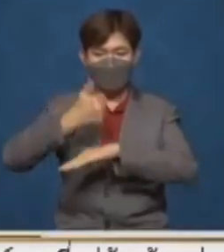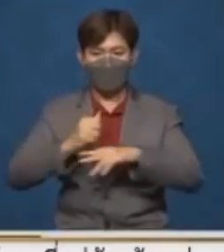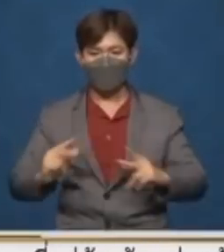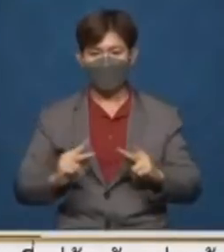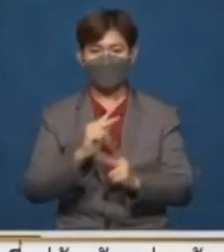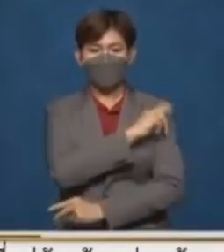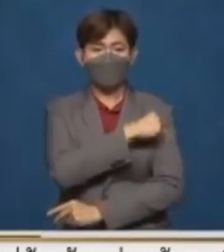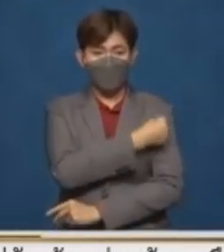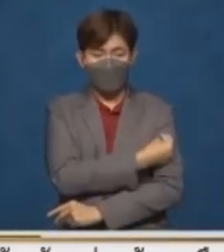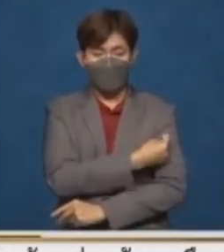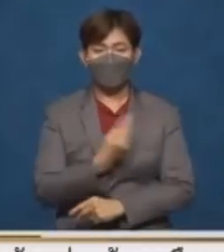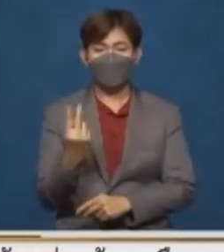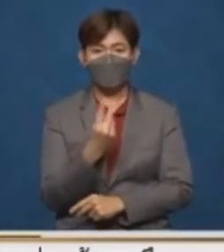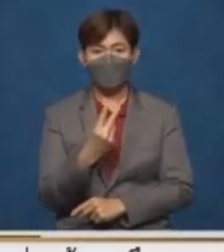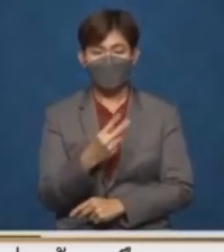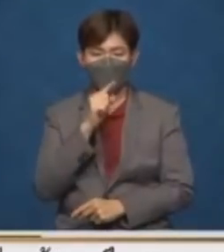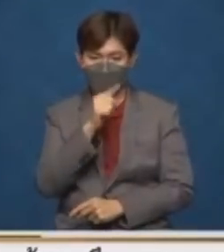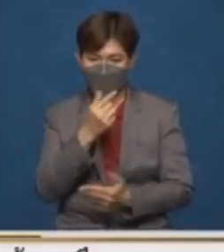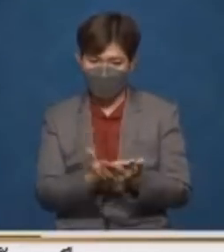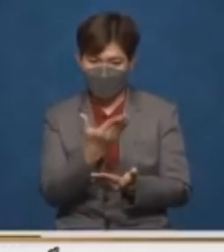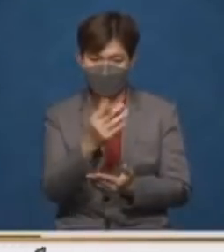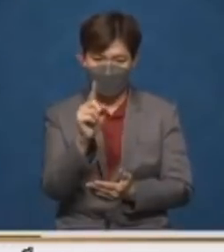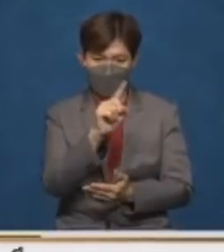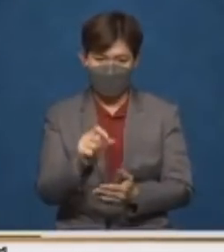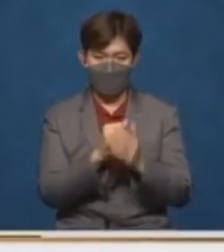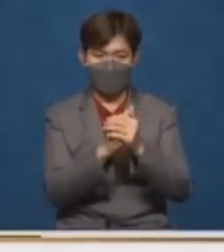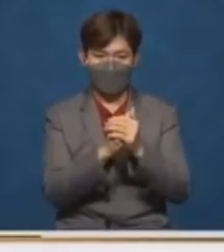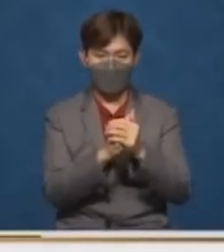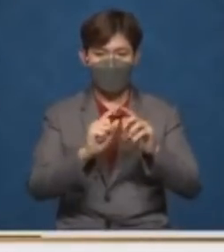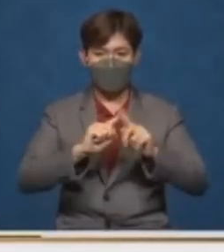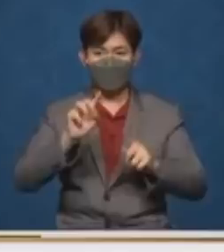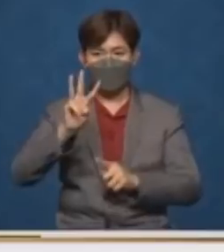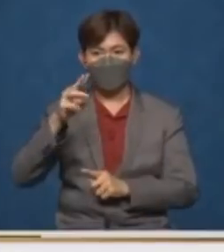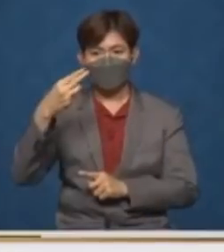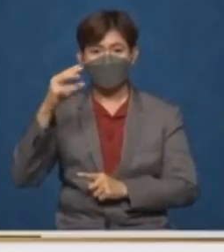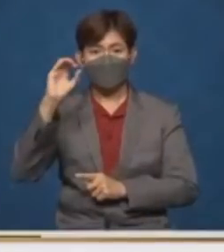โดยที่องการอนามายโลก ยัไม่รับรองการข้ทะเบีนเลย